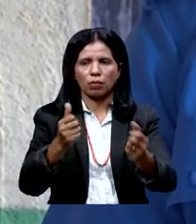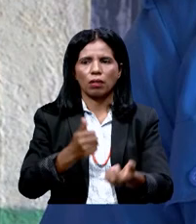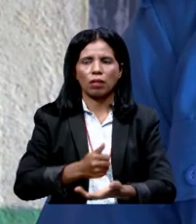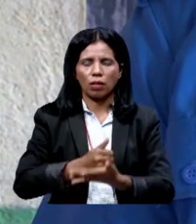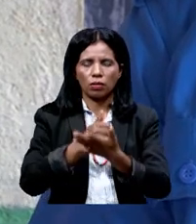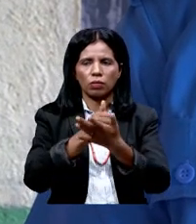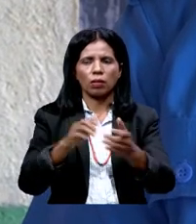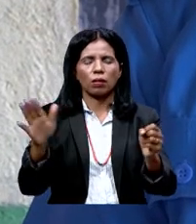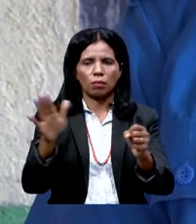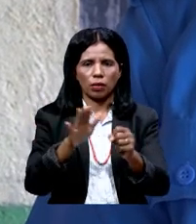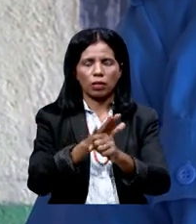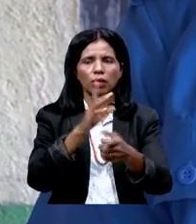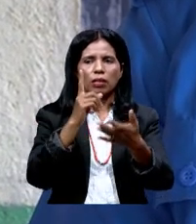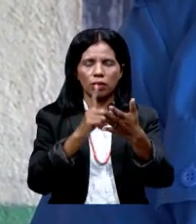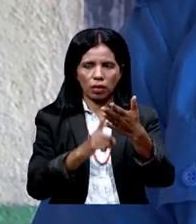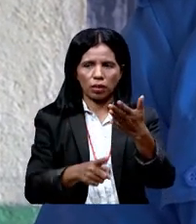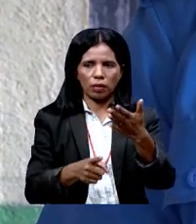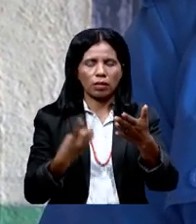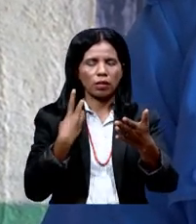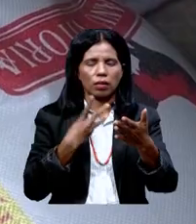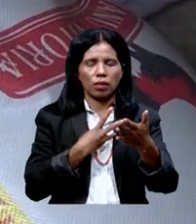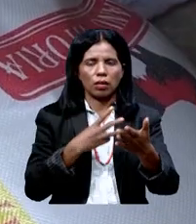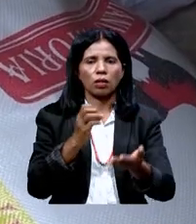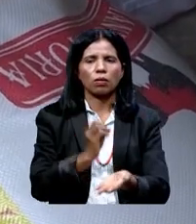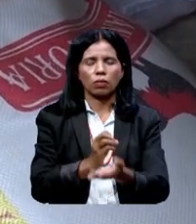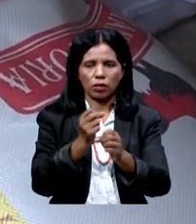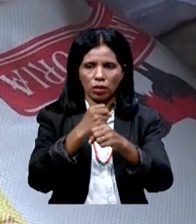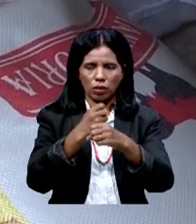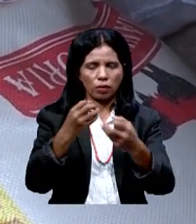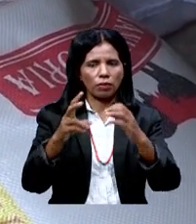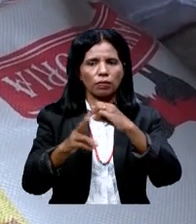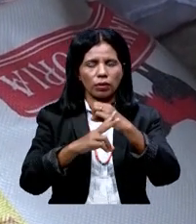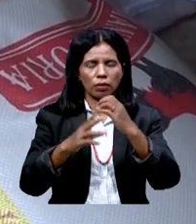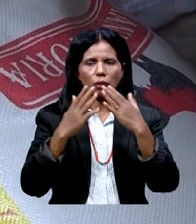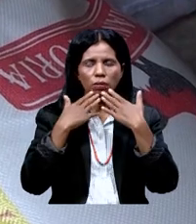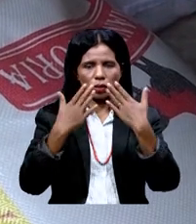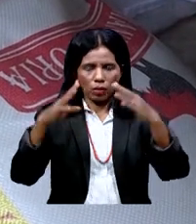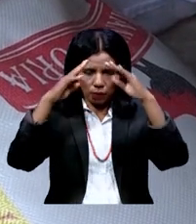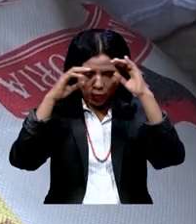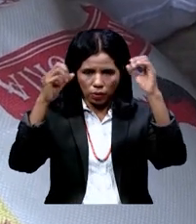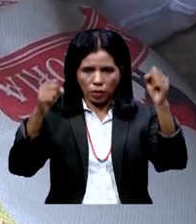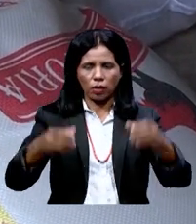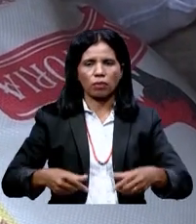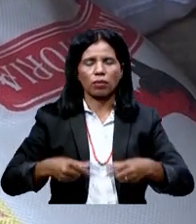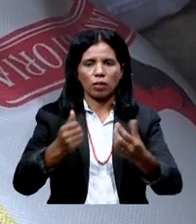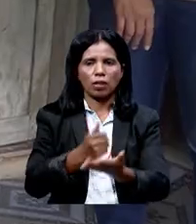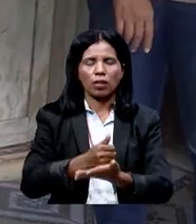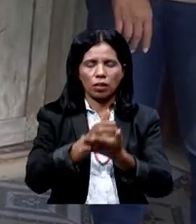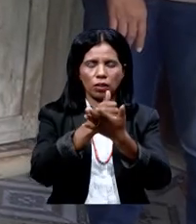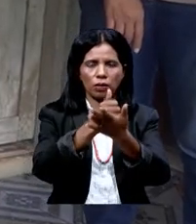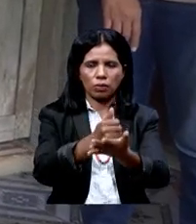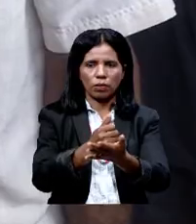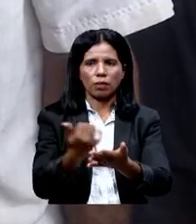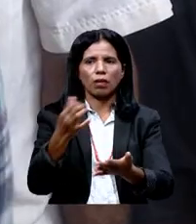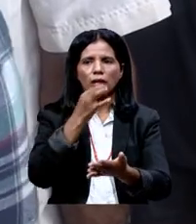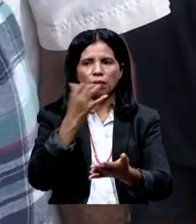completa. Saya dah mak kita turari rawa kalotion. Viti Masira agradece ba Presidência República tamba fona apoio necessidade básica